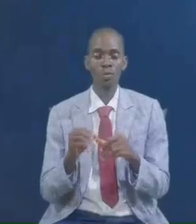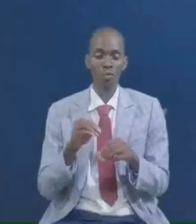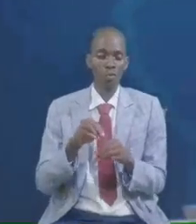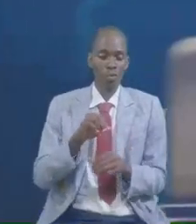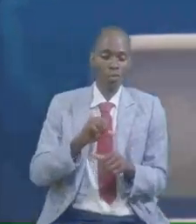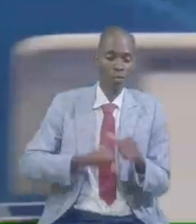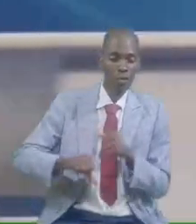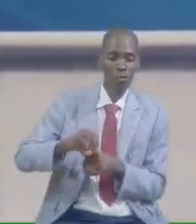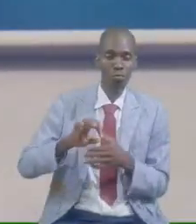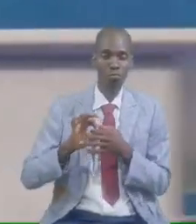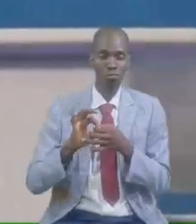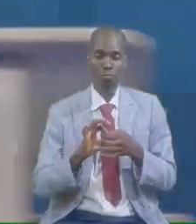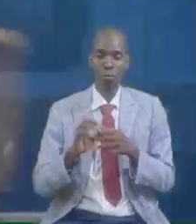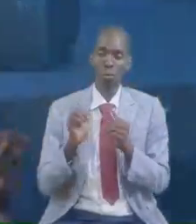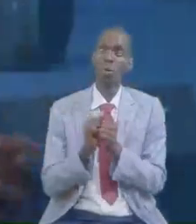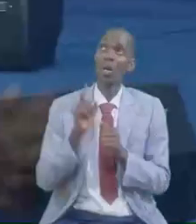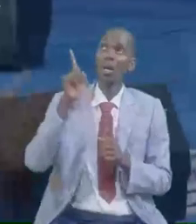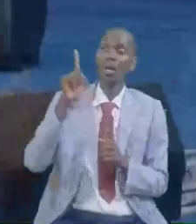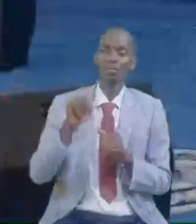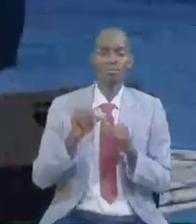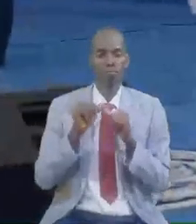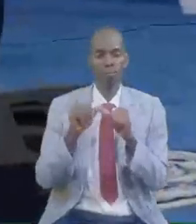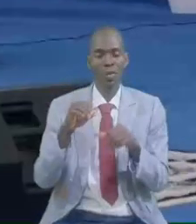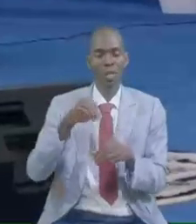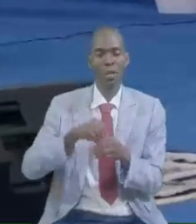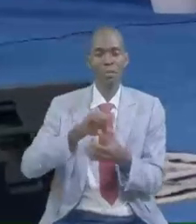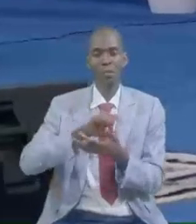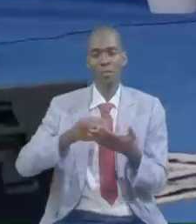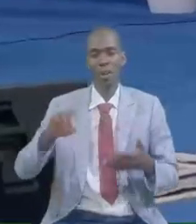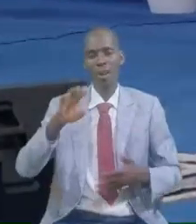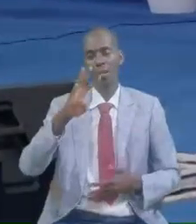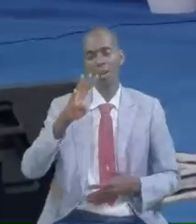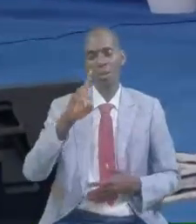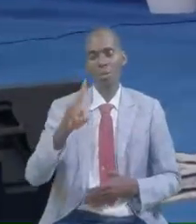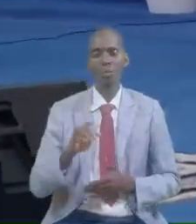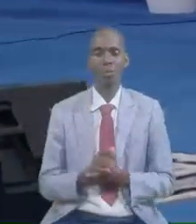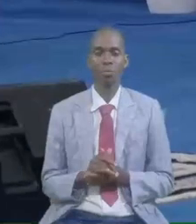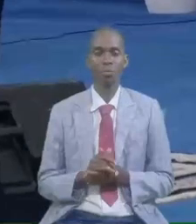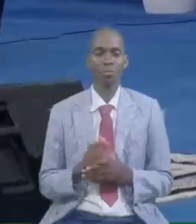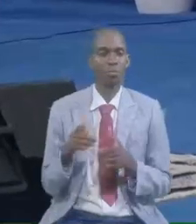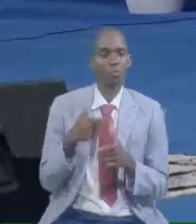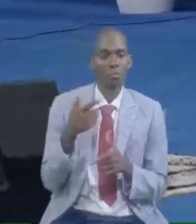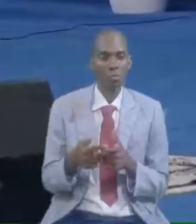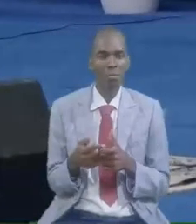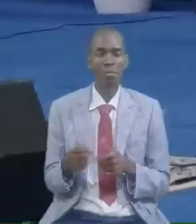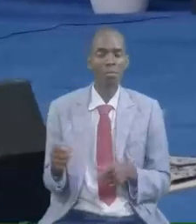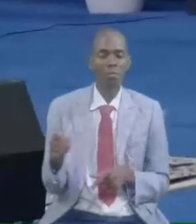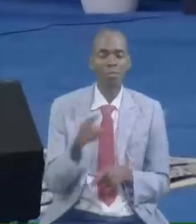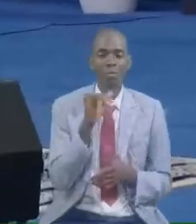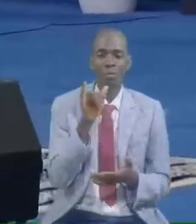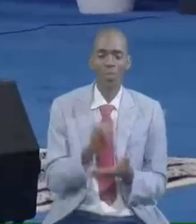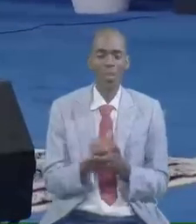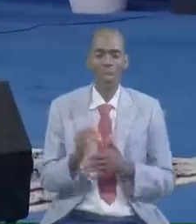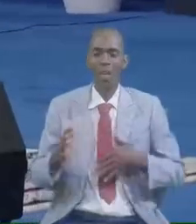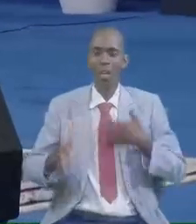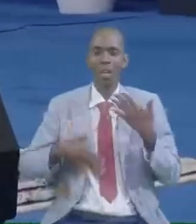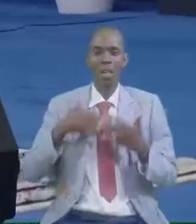lui. Voyons le verset 41. Verset 41, on dit, ceux qui acceptèrent